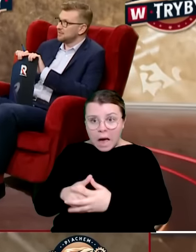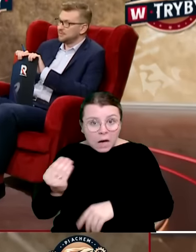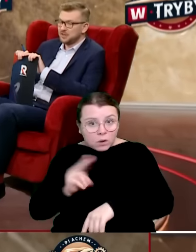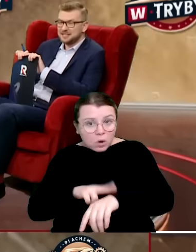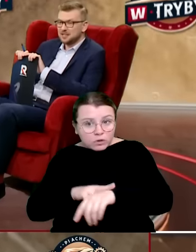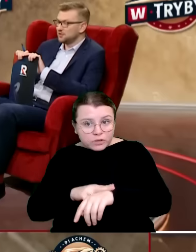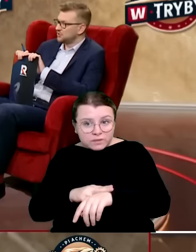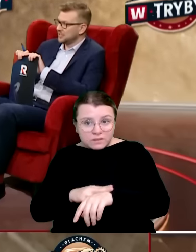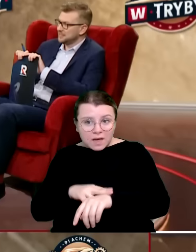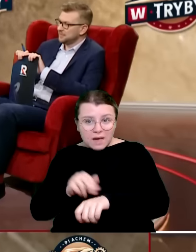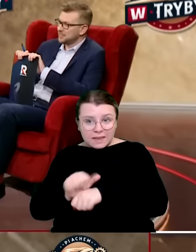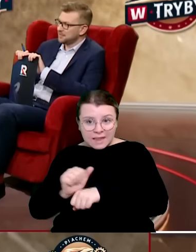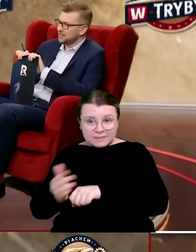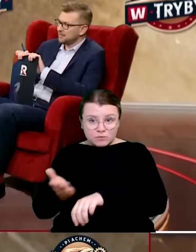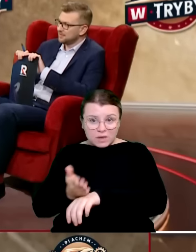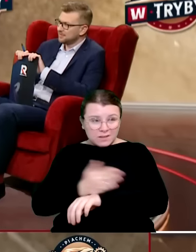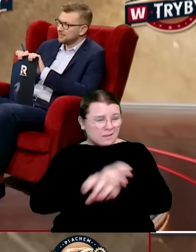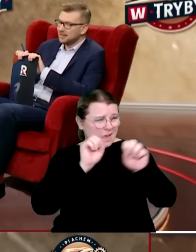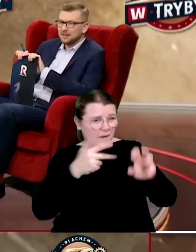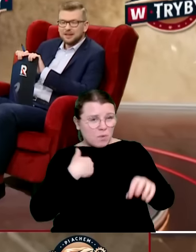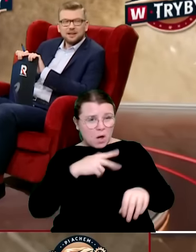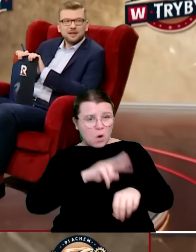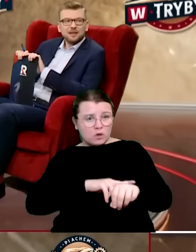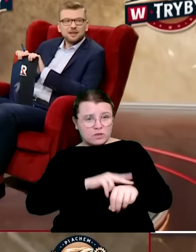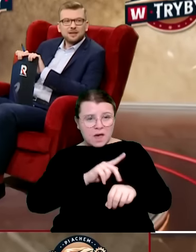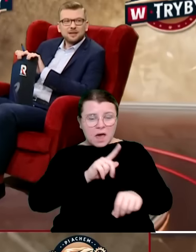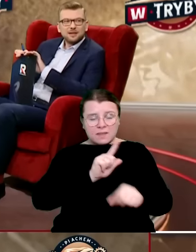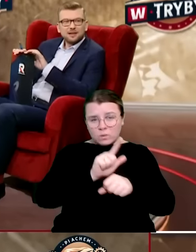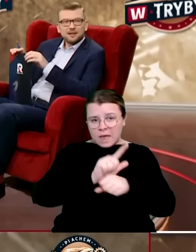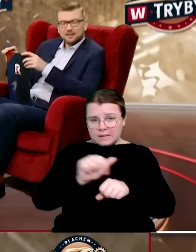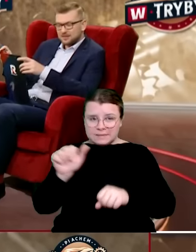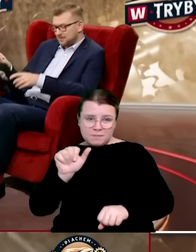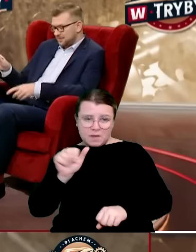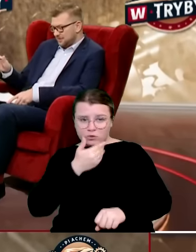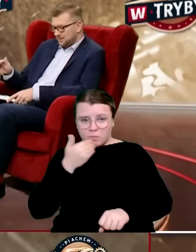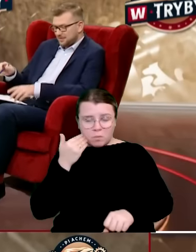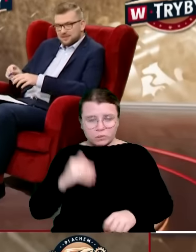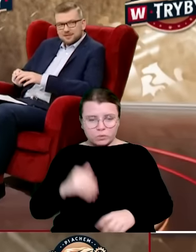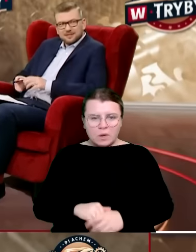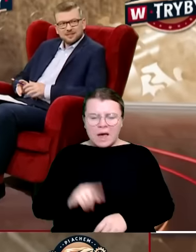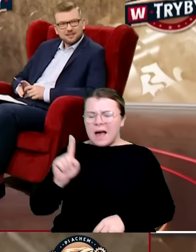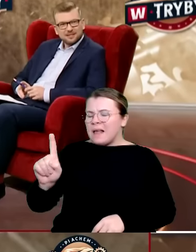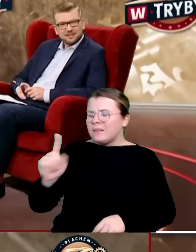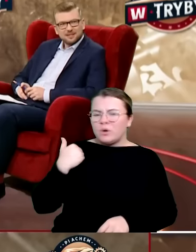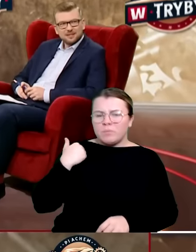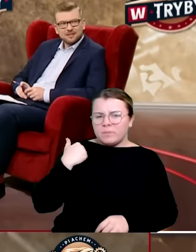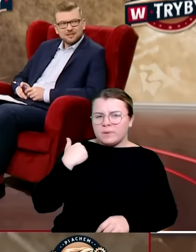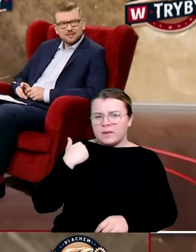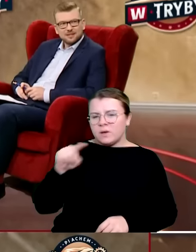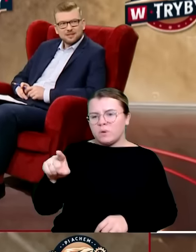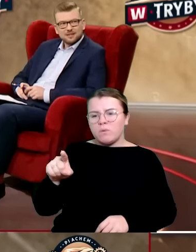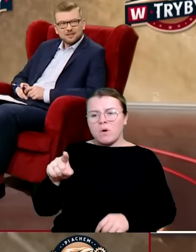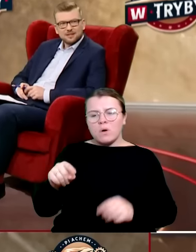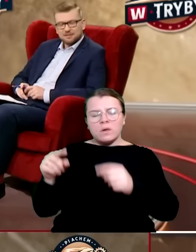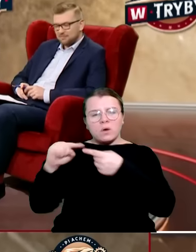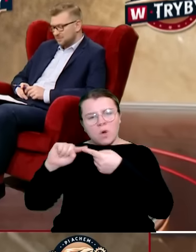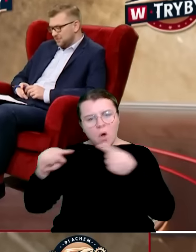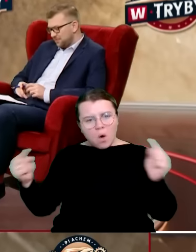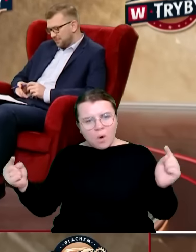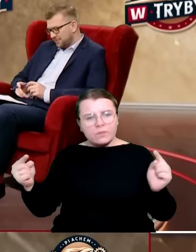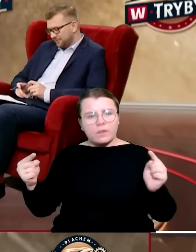godzinie 12 czy 13 w Sejmie. Ale poczekaj, bo oni mówili wtedy o tym w kontekście tego, że to niby oni byli pokrzywdzeni i do Totka się